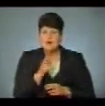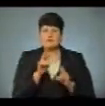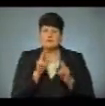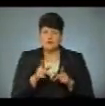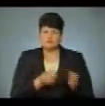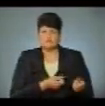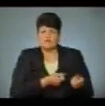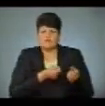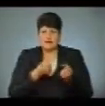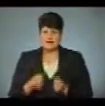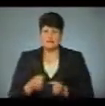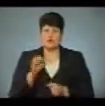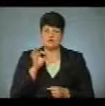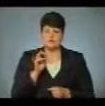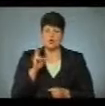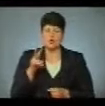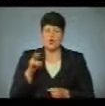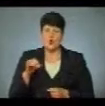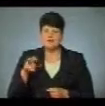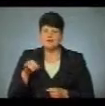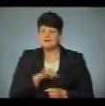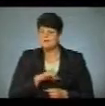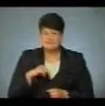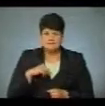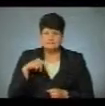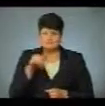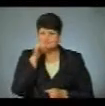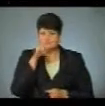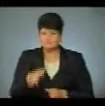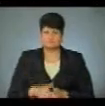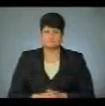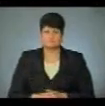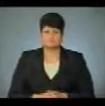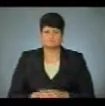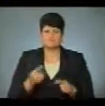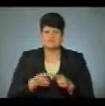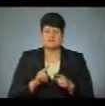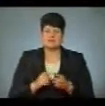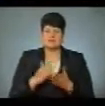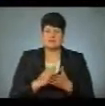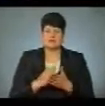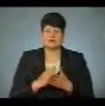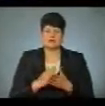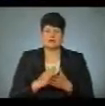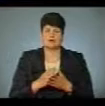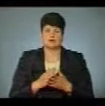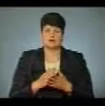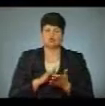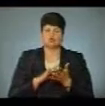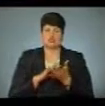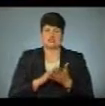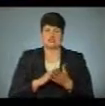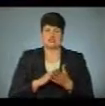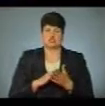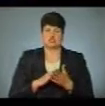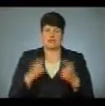на Говерло Олександру Колісник, яка не може самостійно пересуватися. А це від туристичного спорядження спеціально на рюкзак,